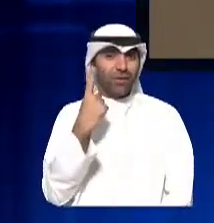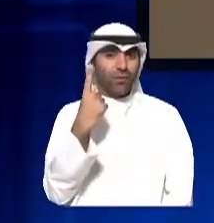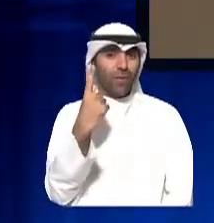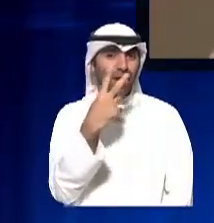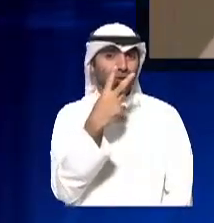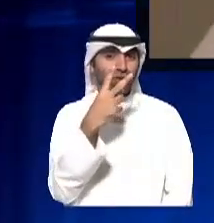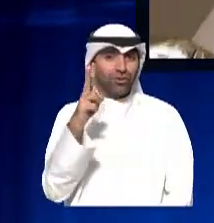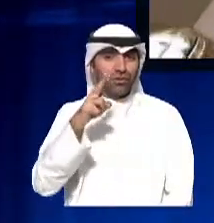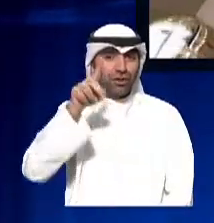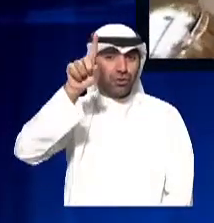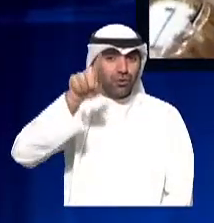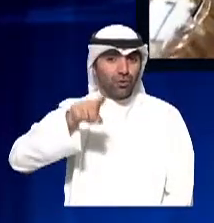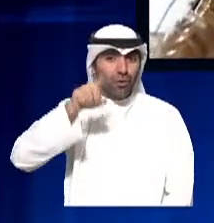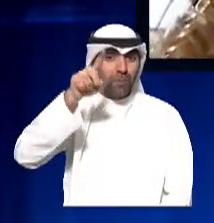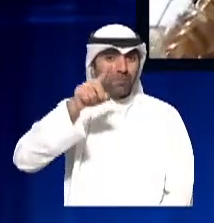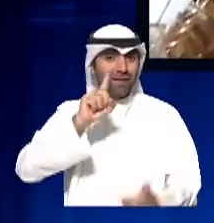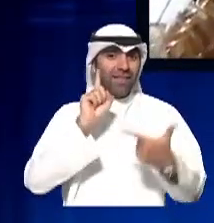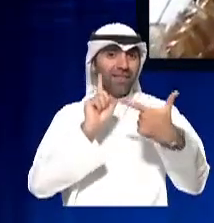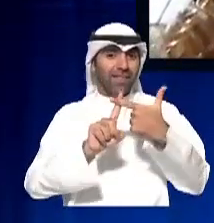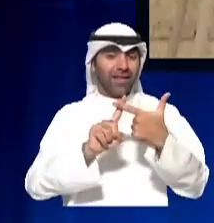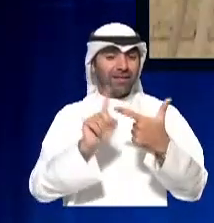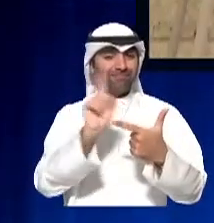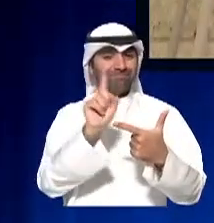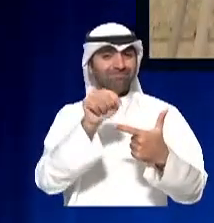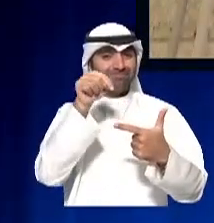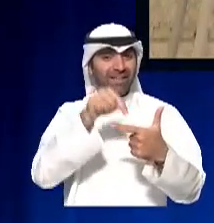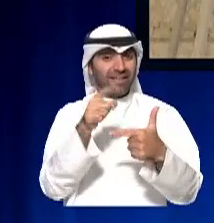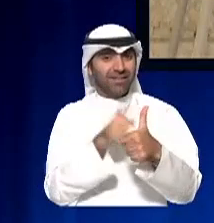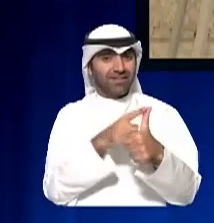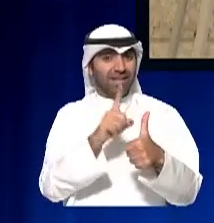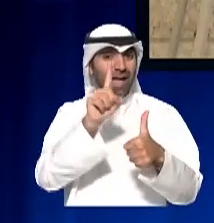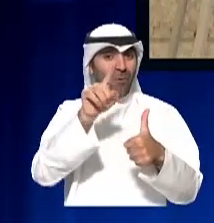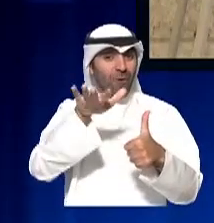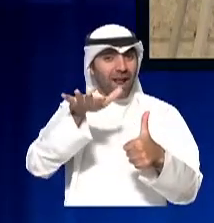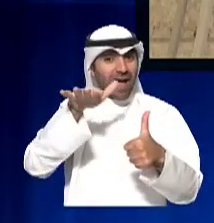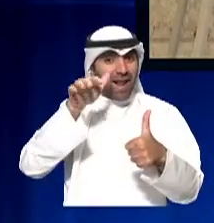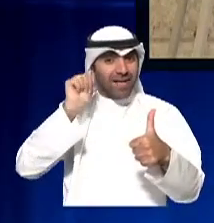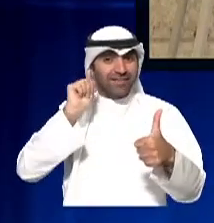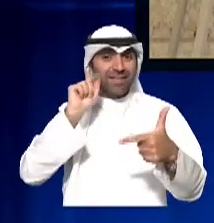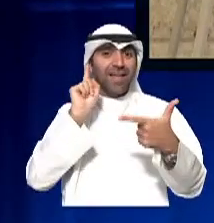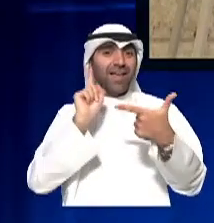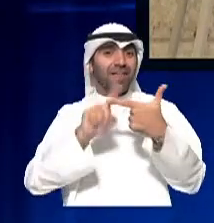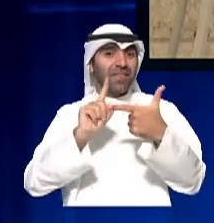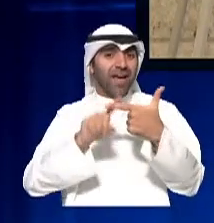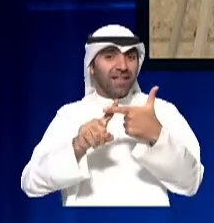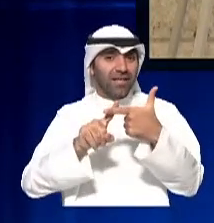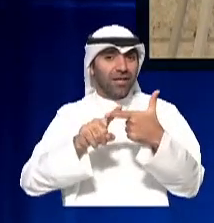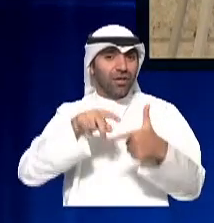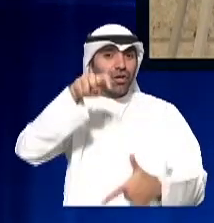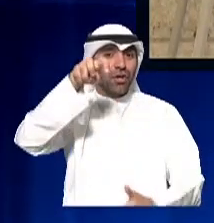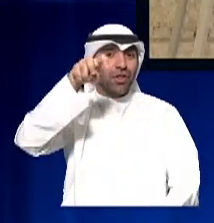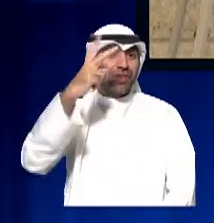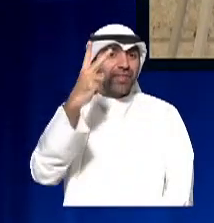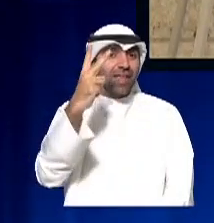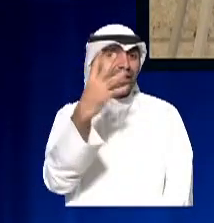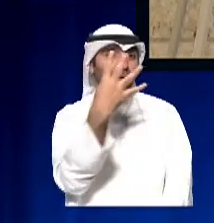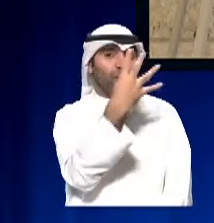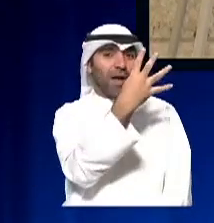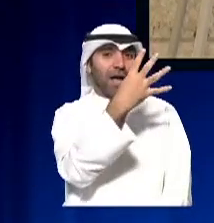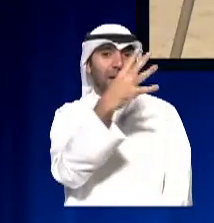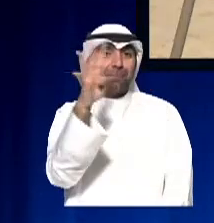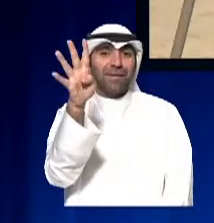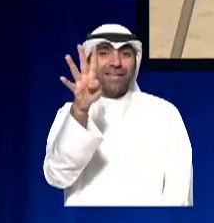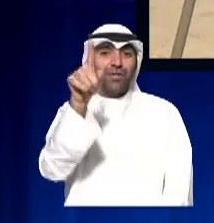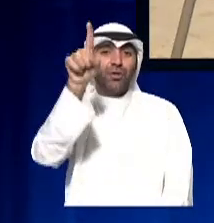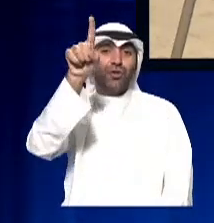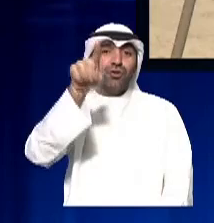الله في حملات التطعيم، وأيضا عشان نحتوي أكبر شريحة من الأشخاص في المجتمع